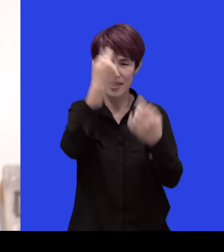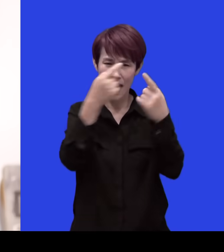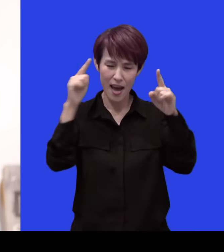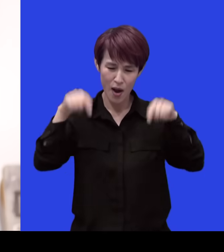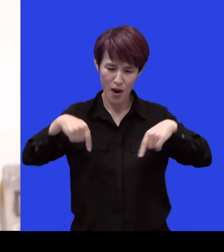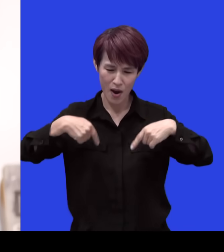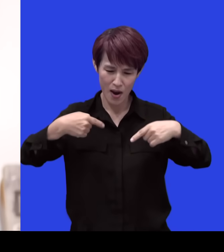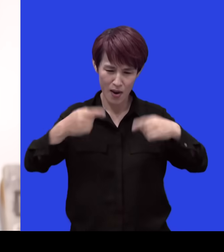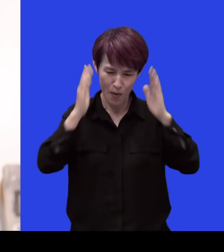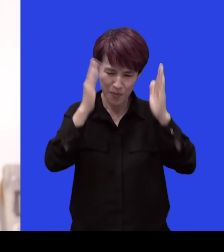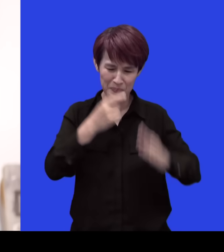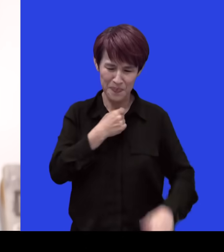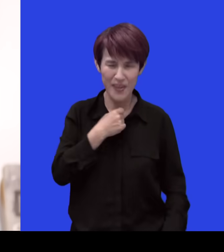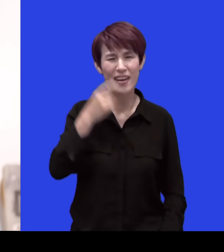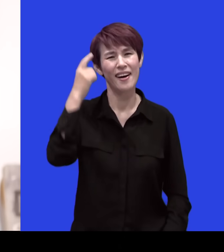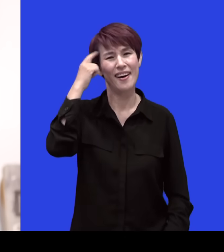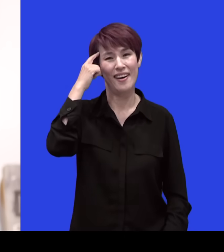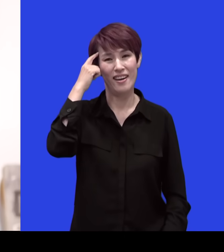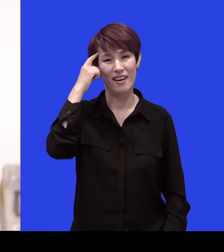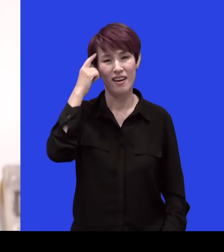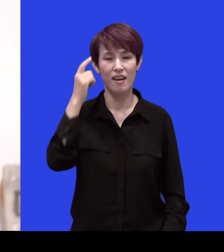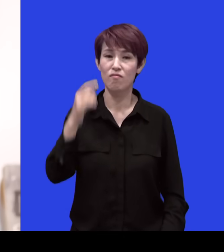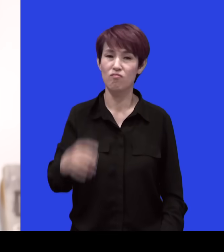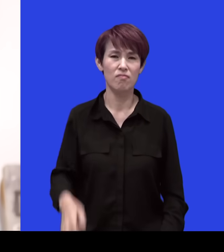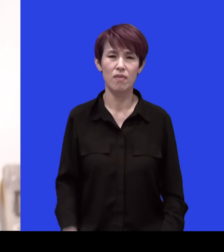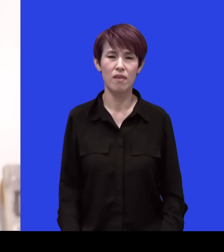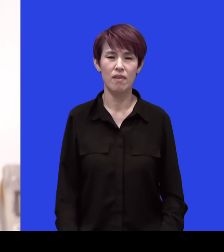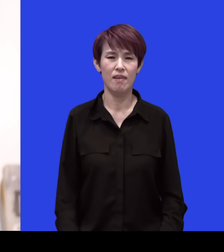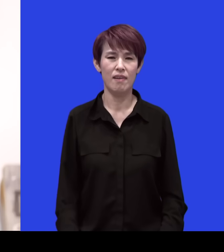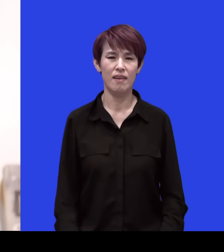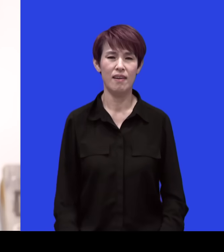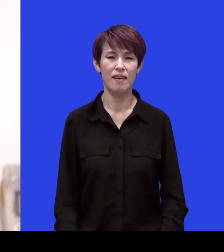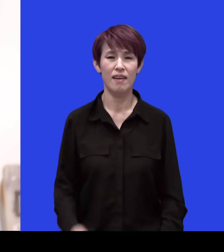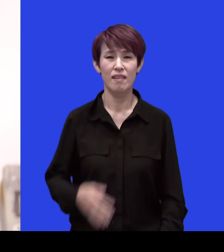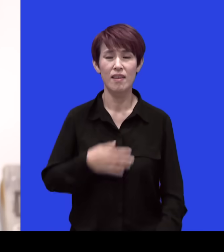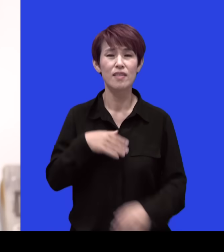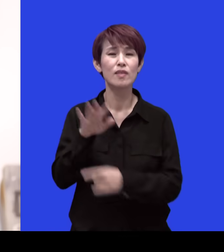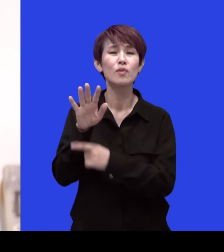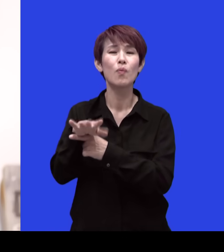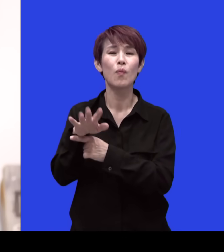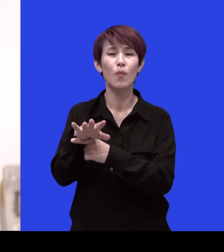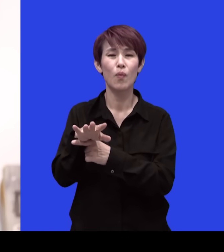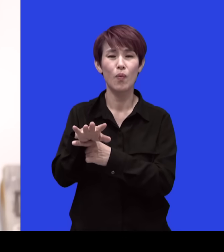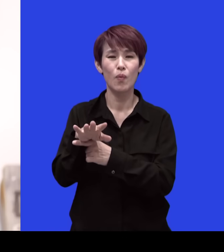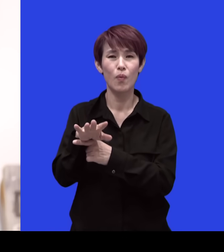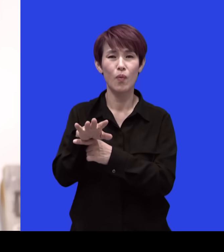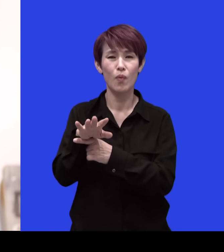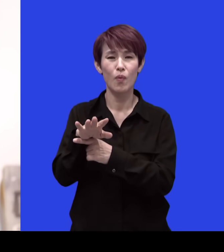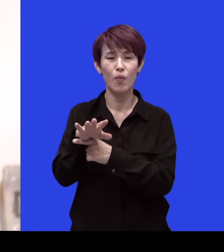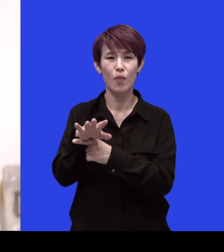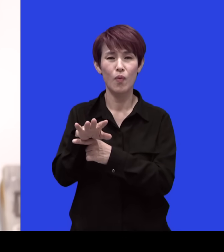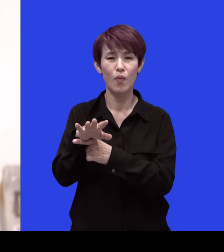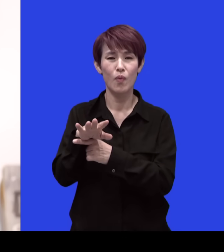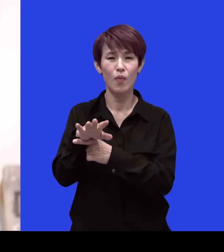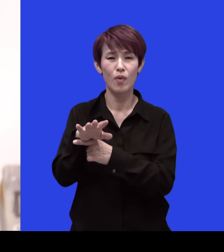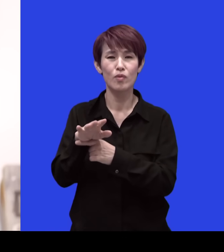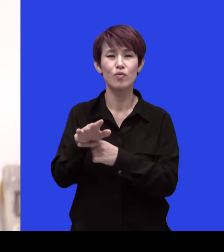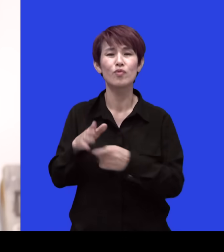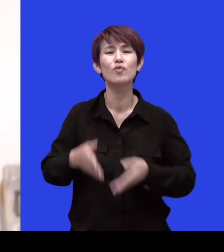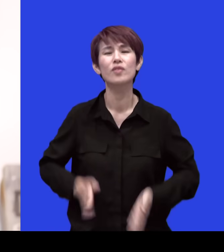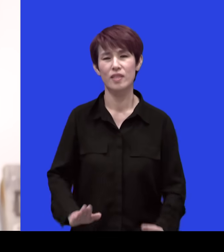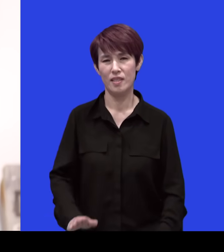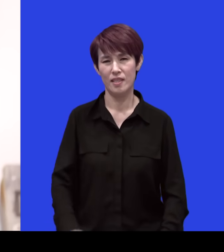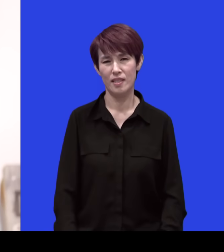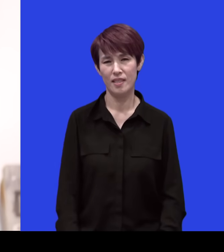저 간절했죠. 네. 근데 그때 사정이 뭐 시골에 그 대학 들어갈